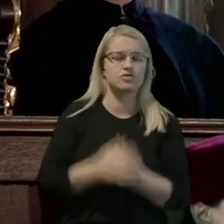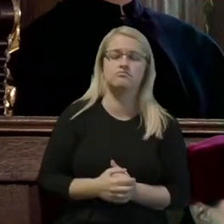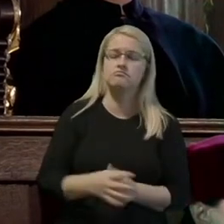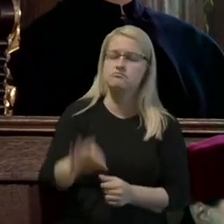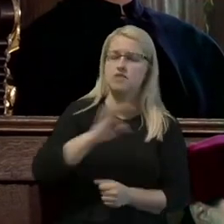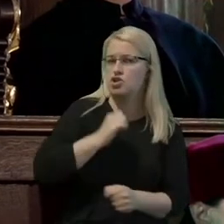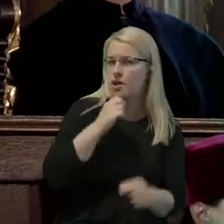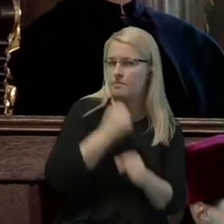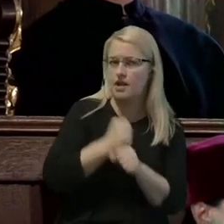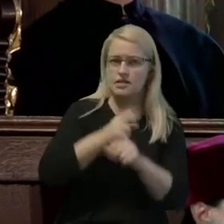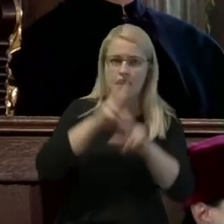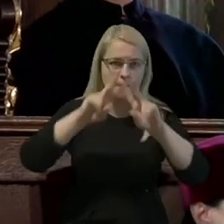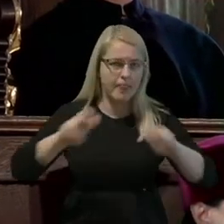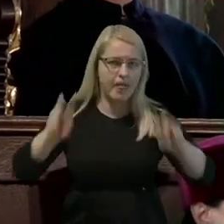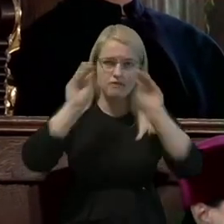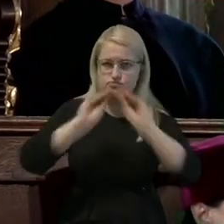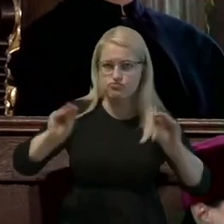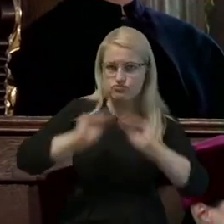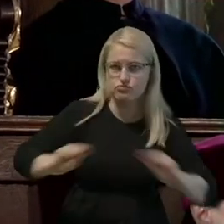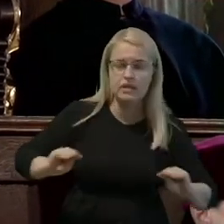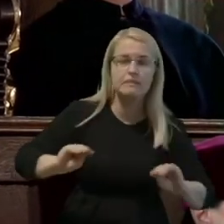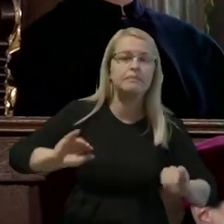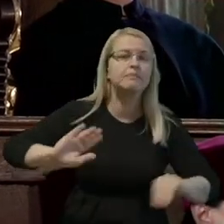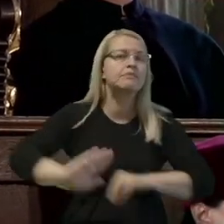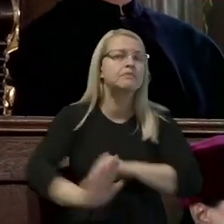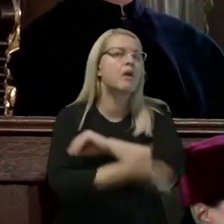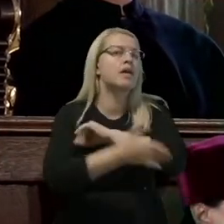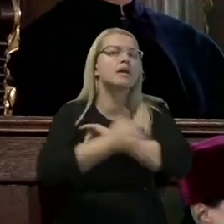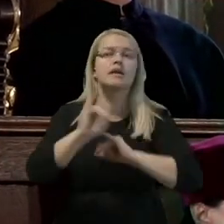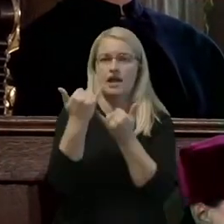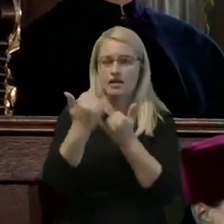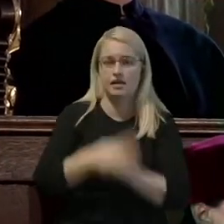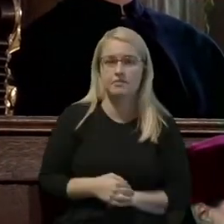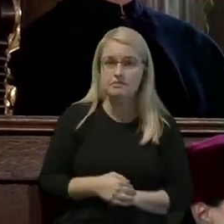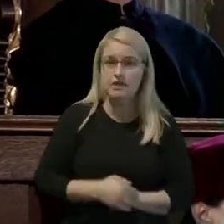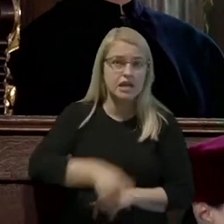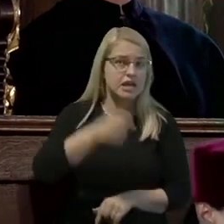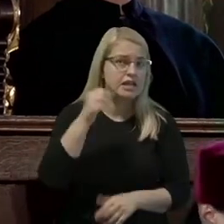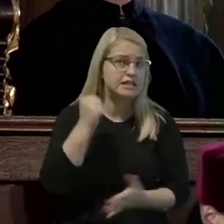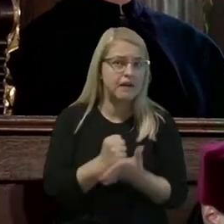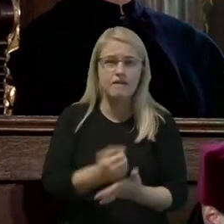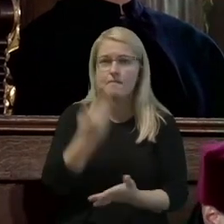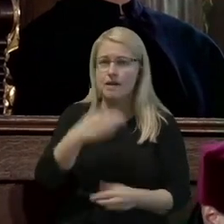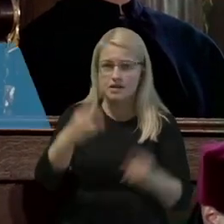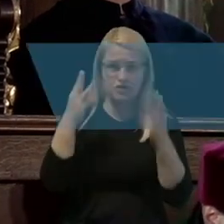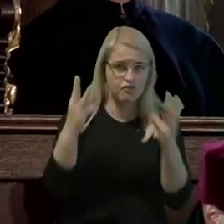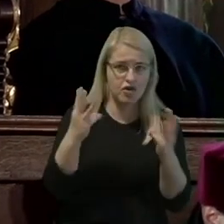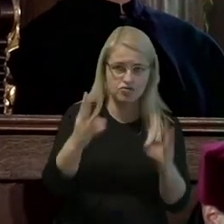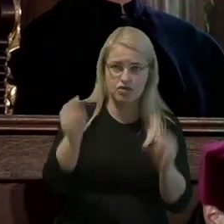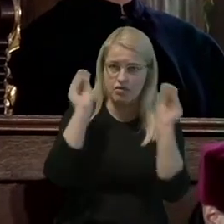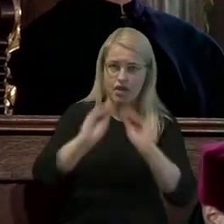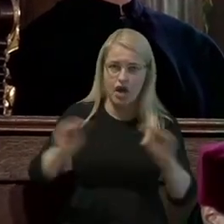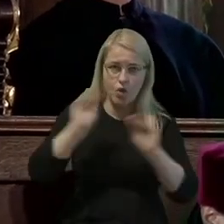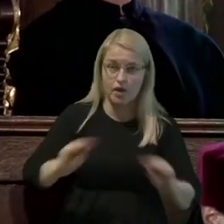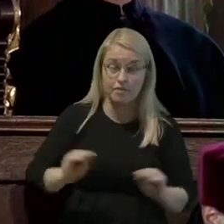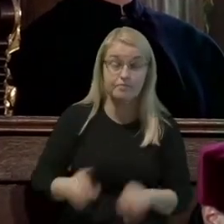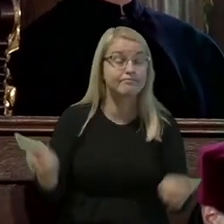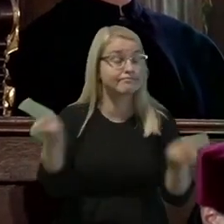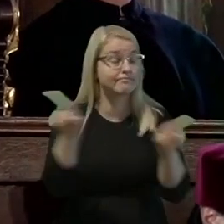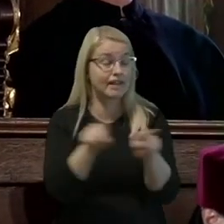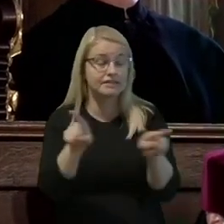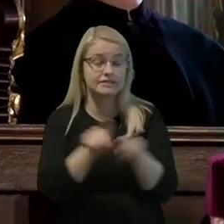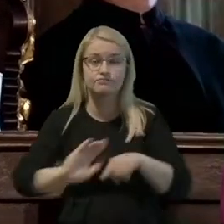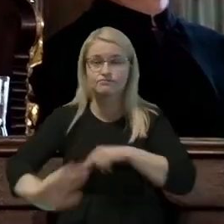pracy badawczej i dydaktycznej opiera się nie tylko na niezwykle istotnych fundamentach nauki, ale także